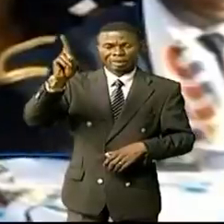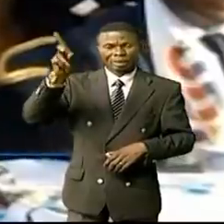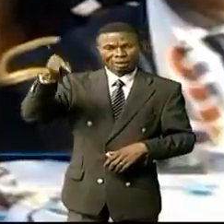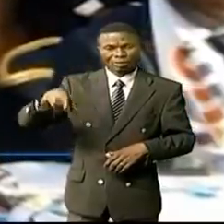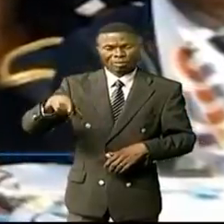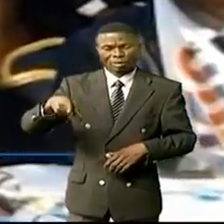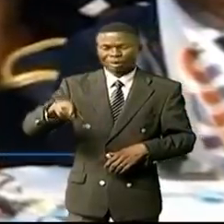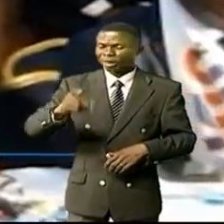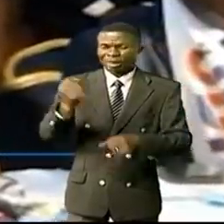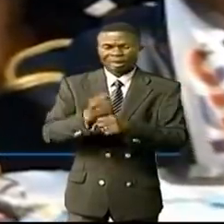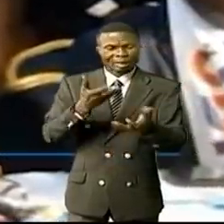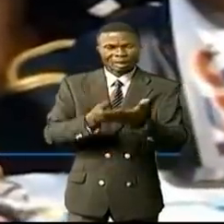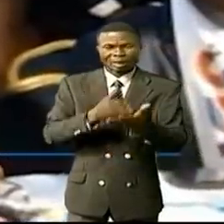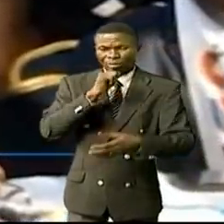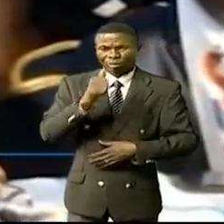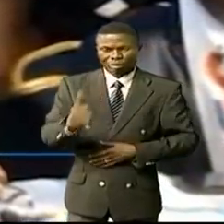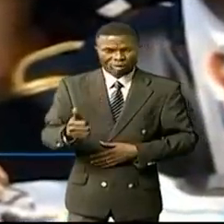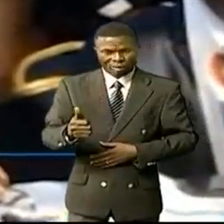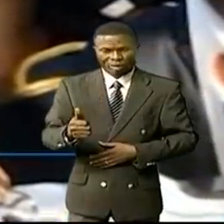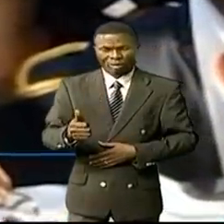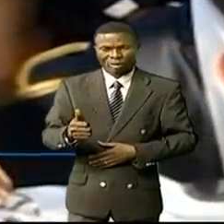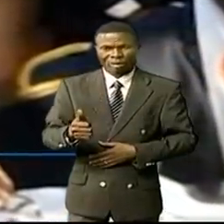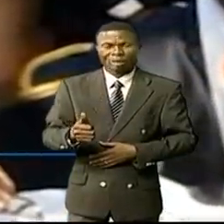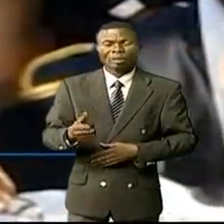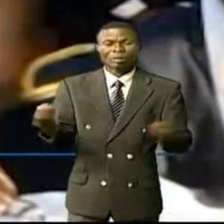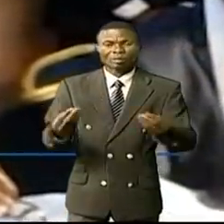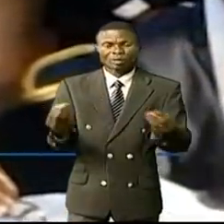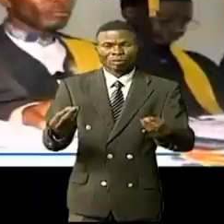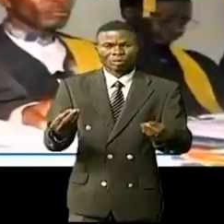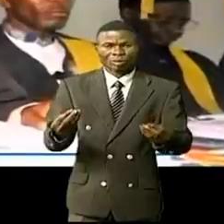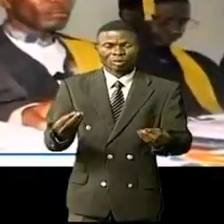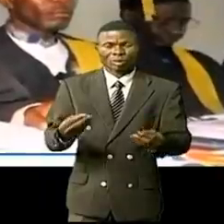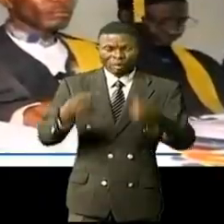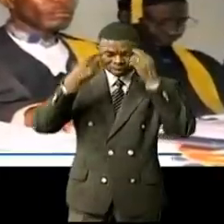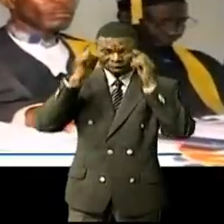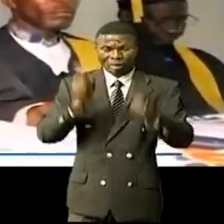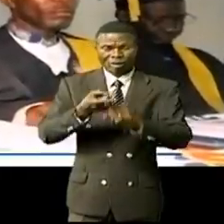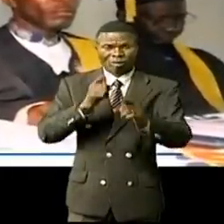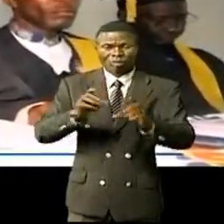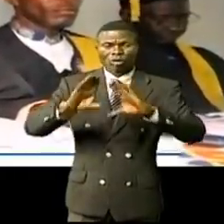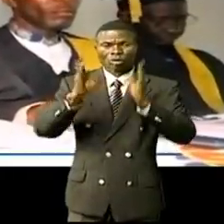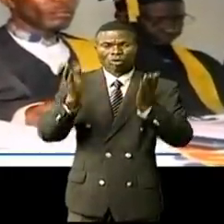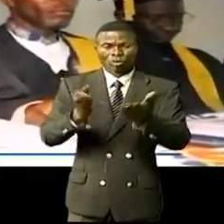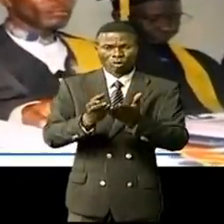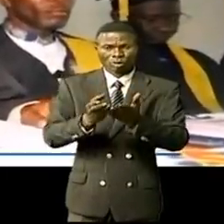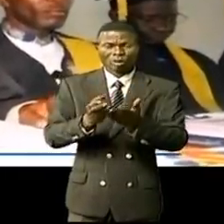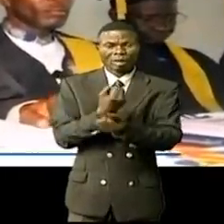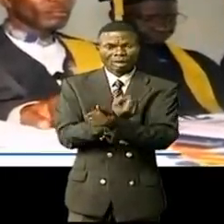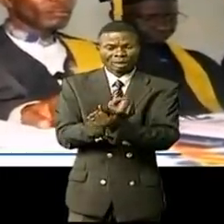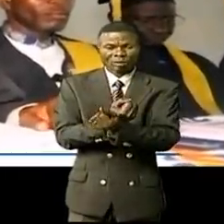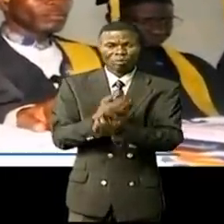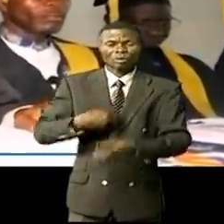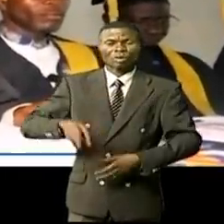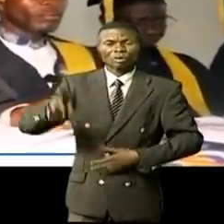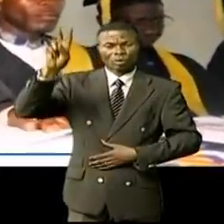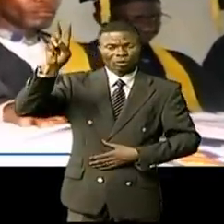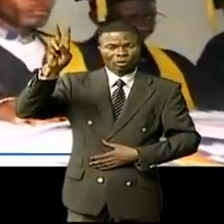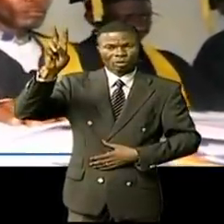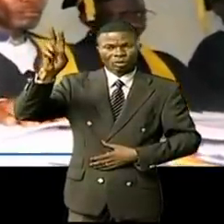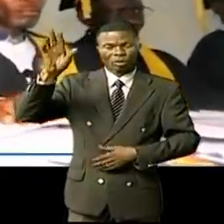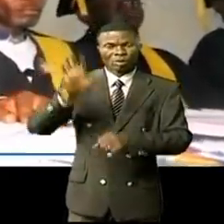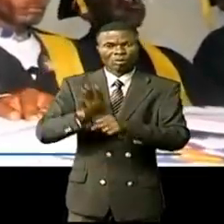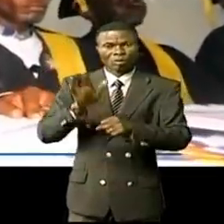l'Union pour la démocratie et le progrès social Tshisekedi. Ceci est une sentence de la Commission nationale des disciplines de l'UDPS. Plusieurs griefs ont